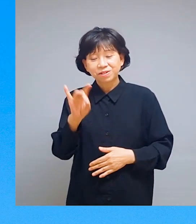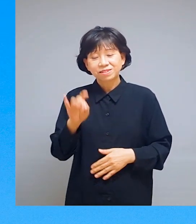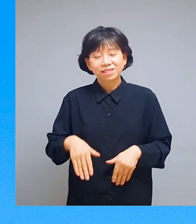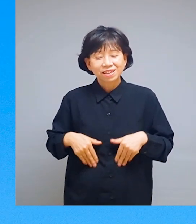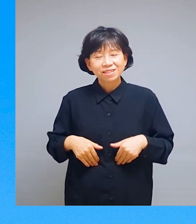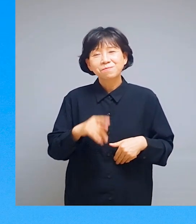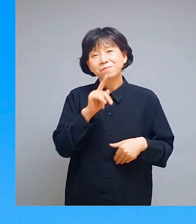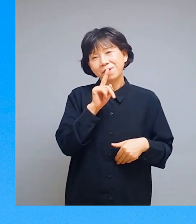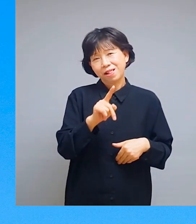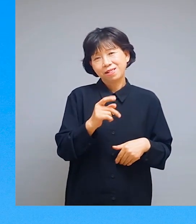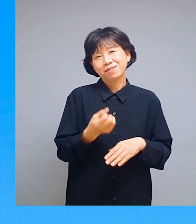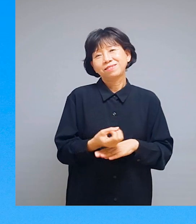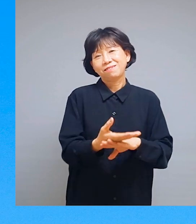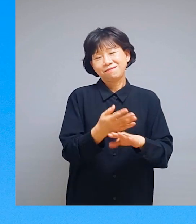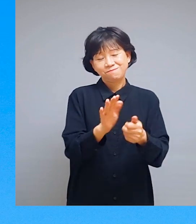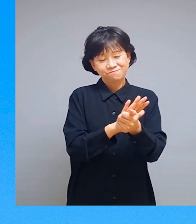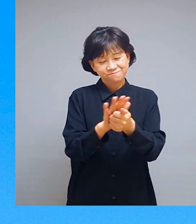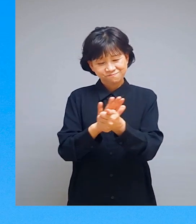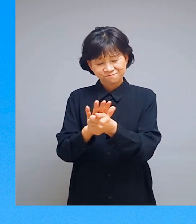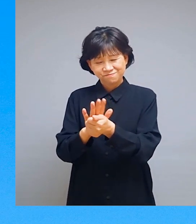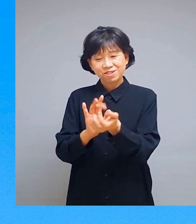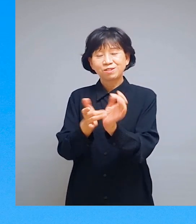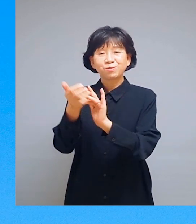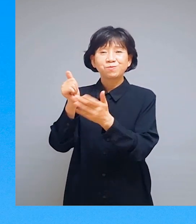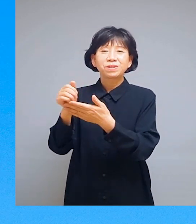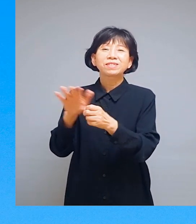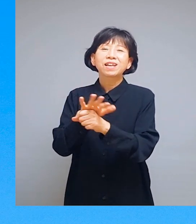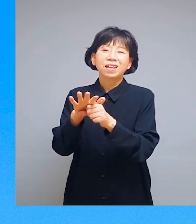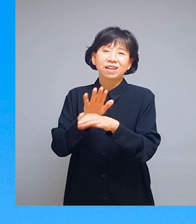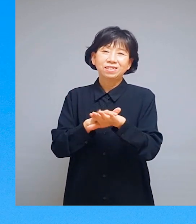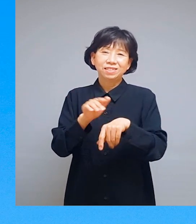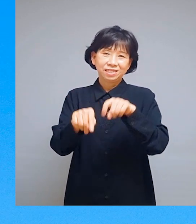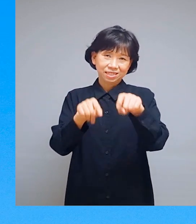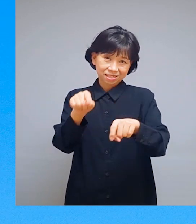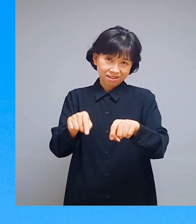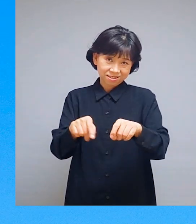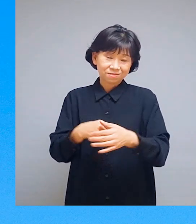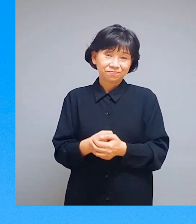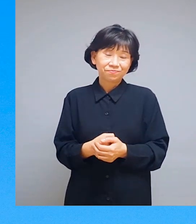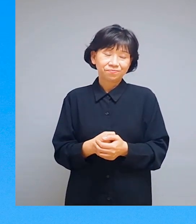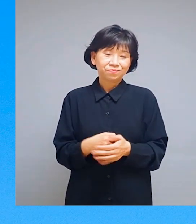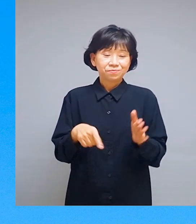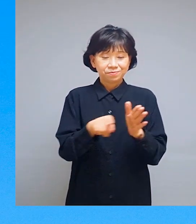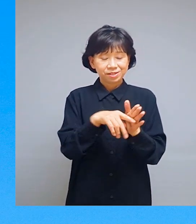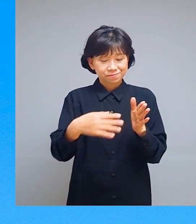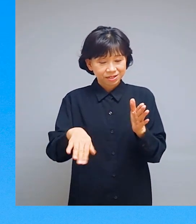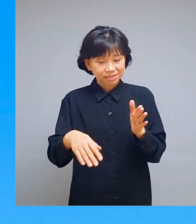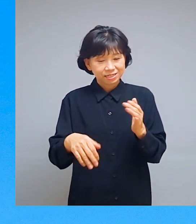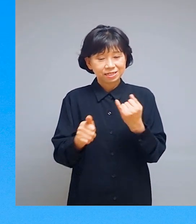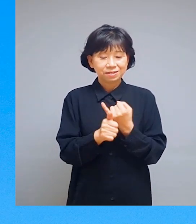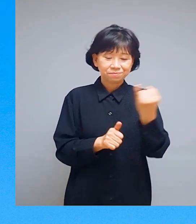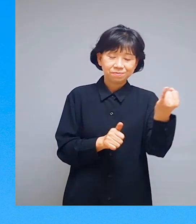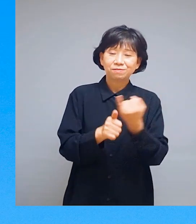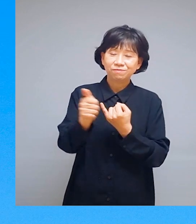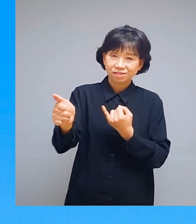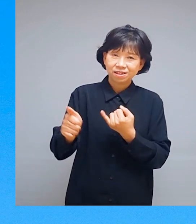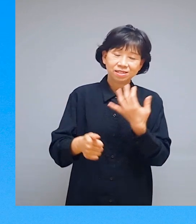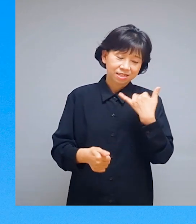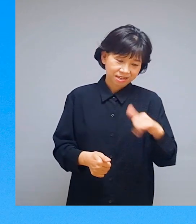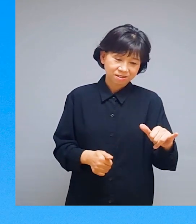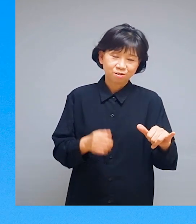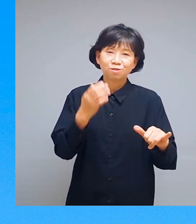따뜻한 말 한마디를 전하며 예수님의 사랑을 실천해 보십시오. 안 믿는 배우자나 자녀들, 때로는 부모님이